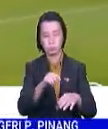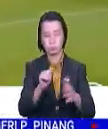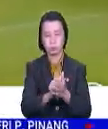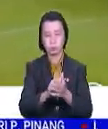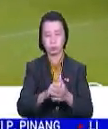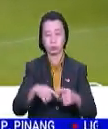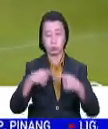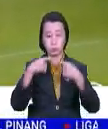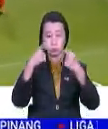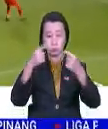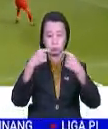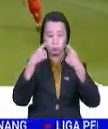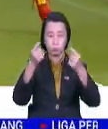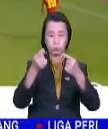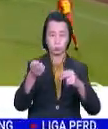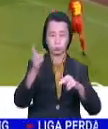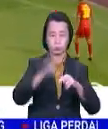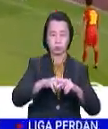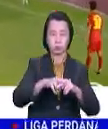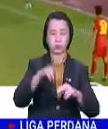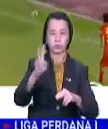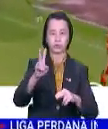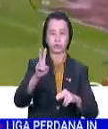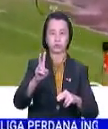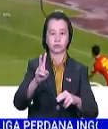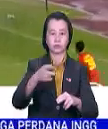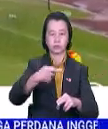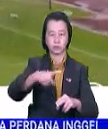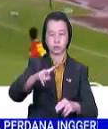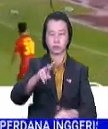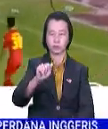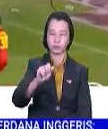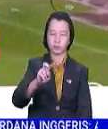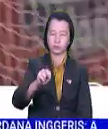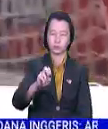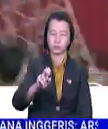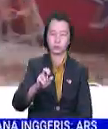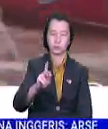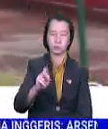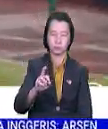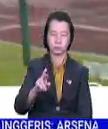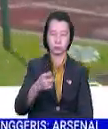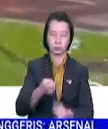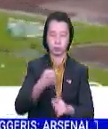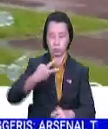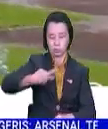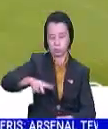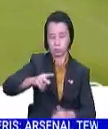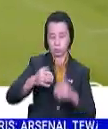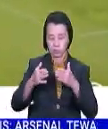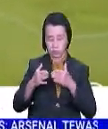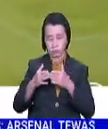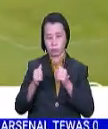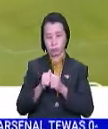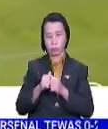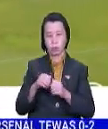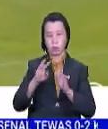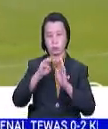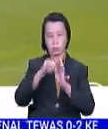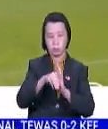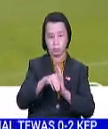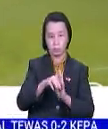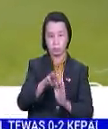dan hasilnya berjaya menambah gol kedua menerusi tandukan Anumatan Mohan Kumar hasil sepakan sudut Rabih Ataya pada